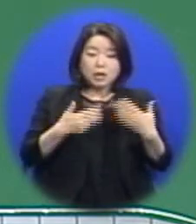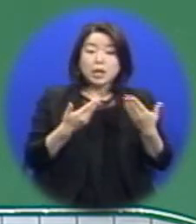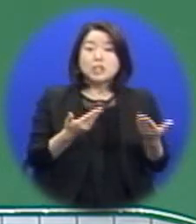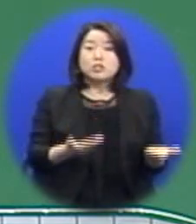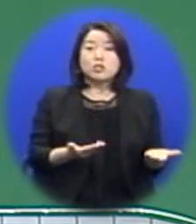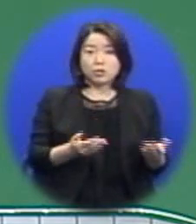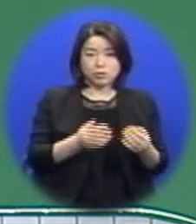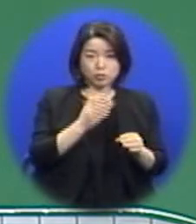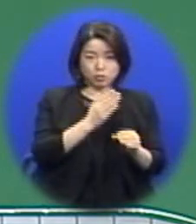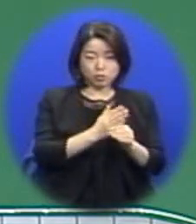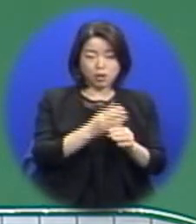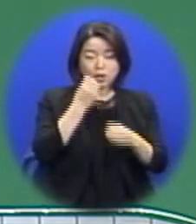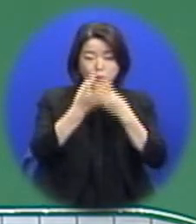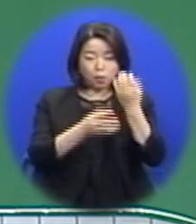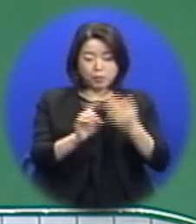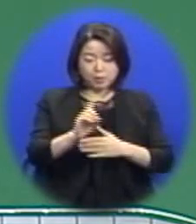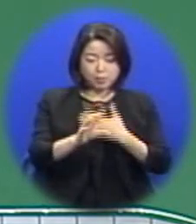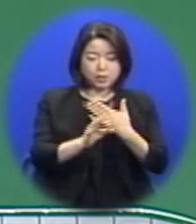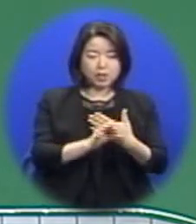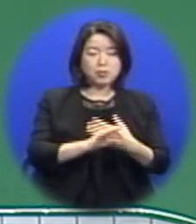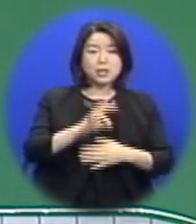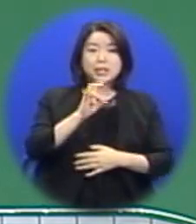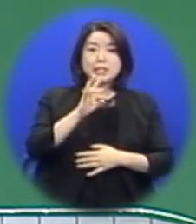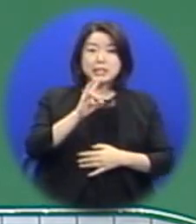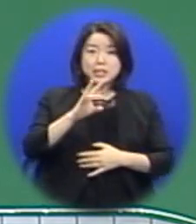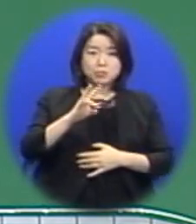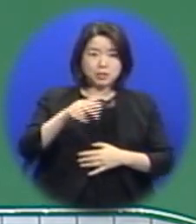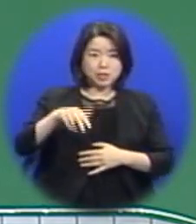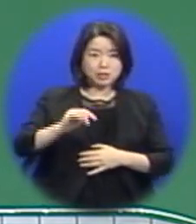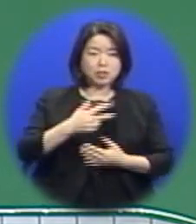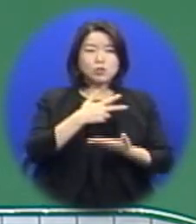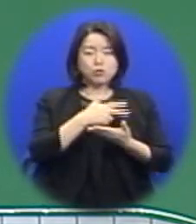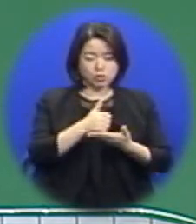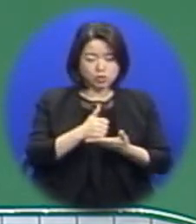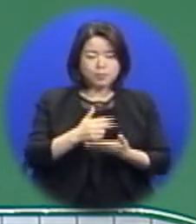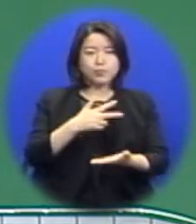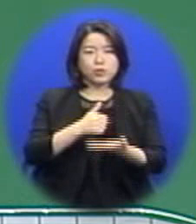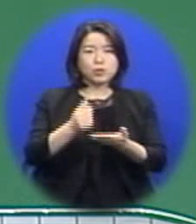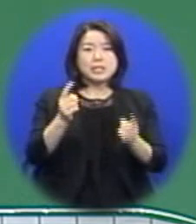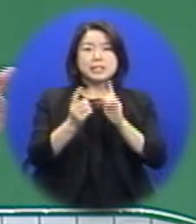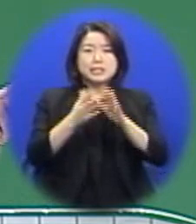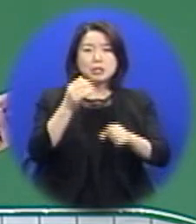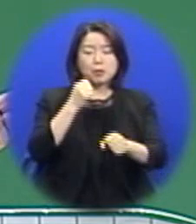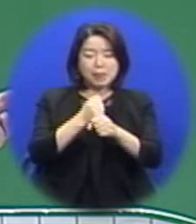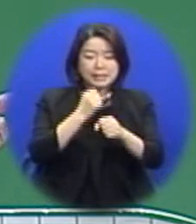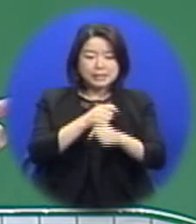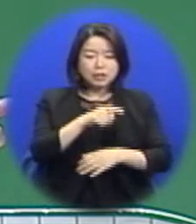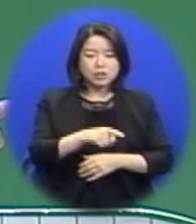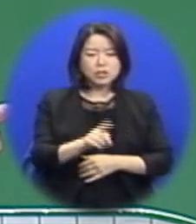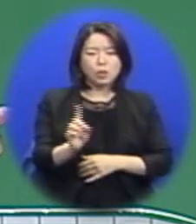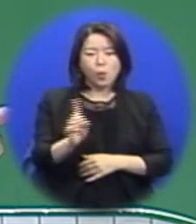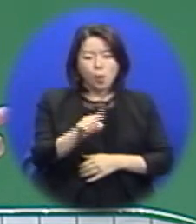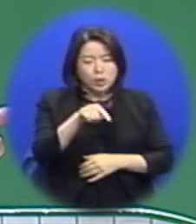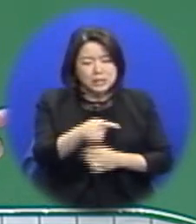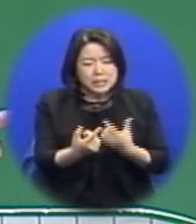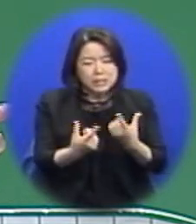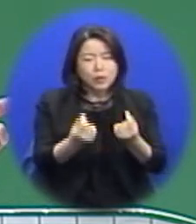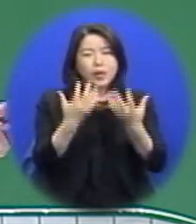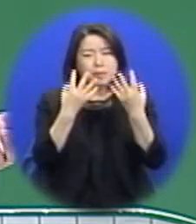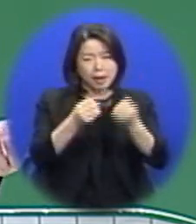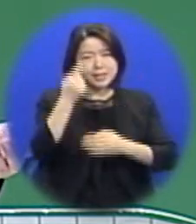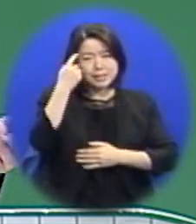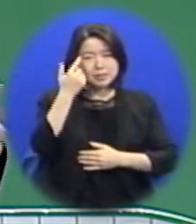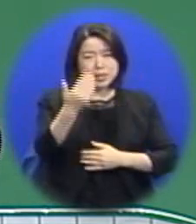그가 고백합니다. 24절에 주님께서 손수 만드신 것이 어찌 이리도 많습니까?